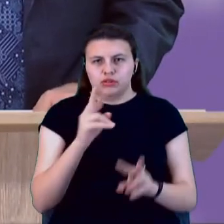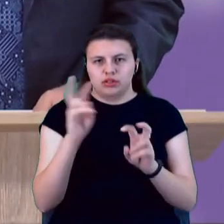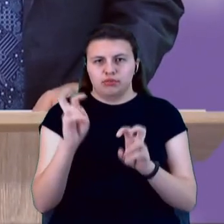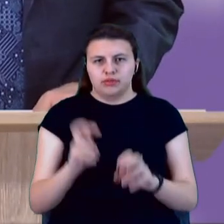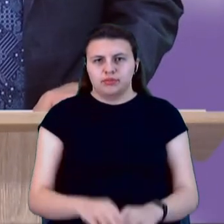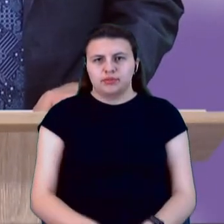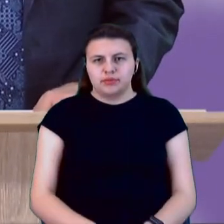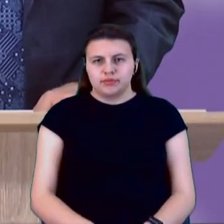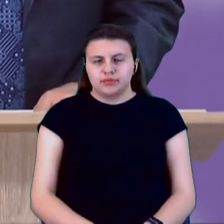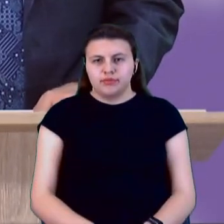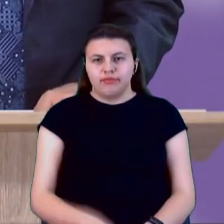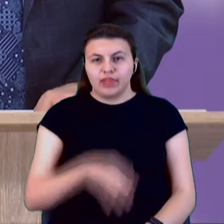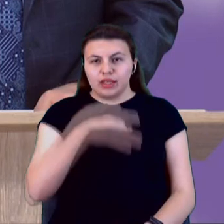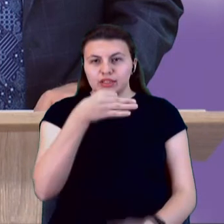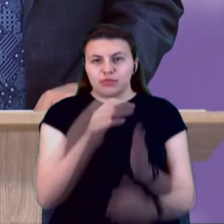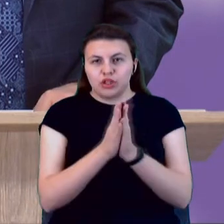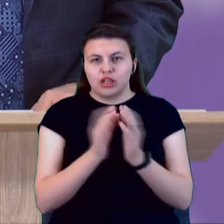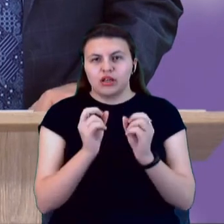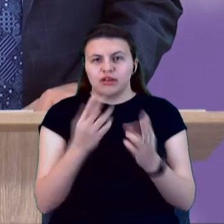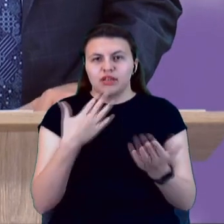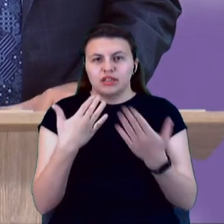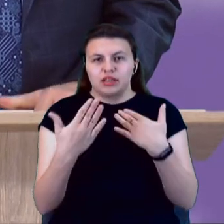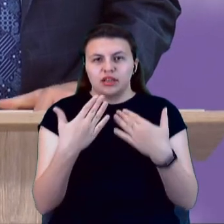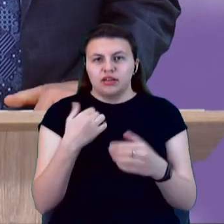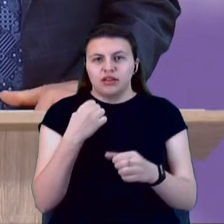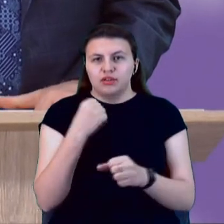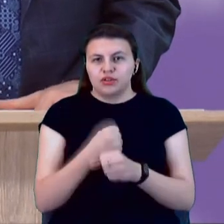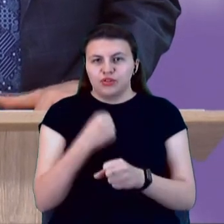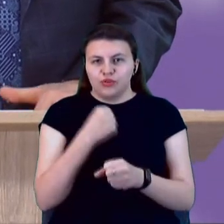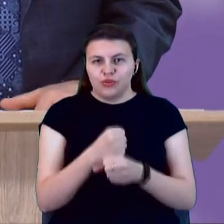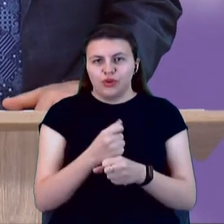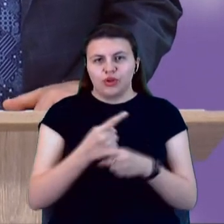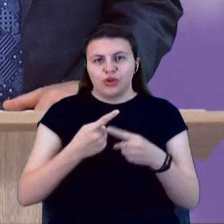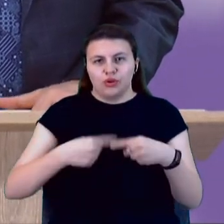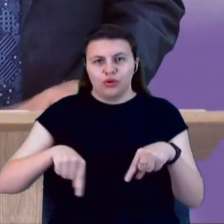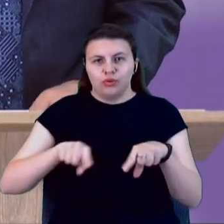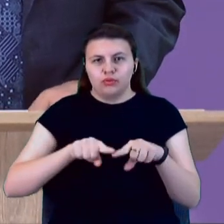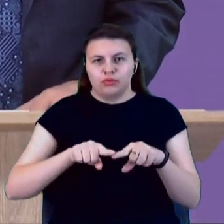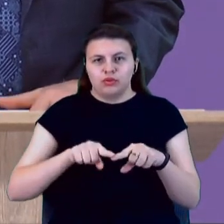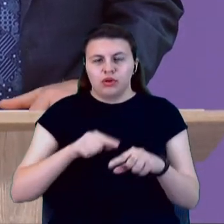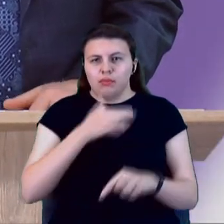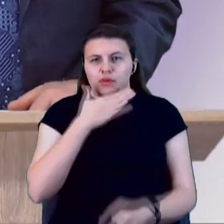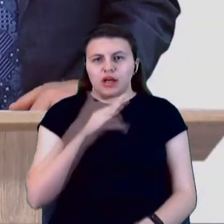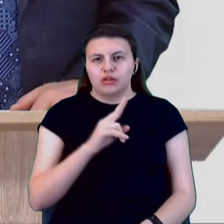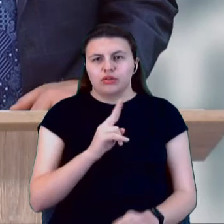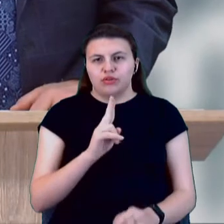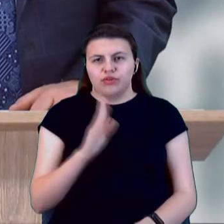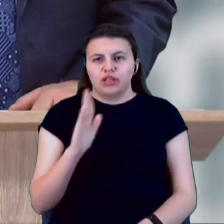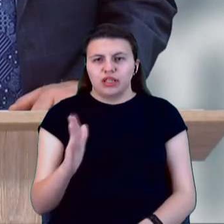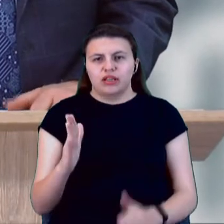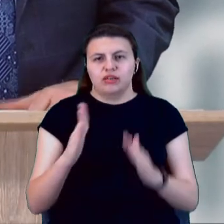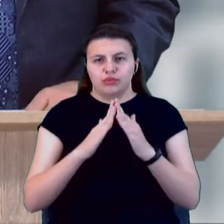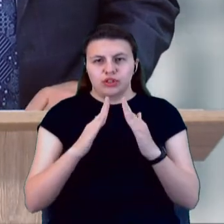Скажіть, будь ласка, як ви ставитесь тоді до створення об'єднання співвласників багатоквартирних будинків